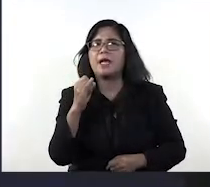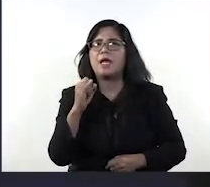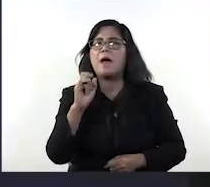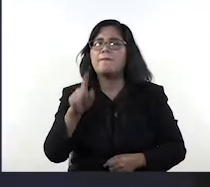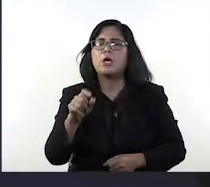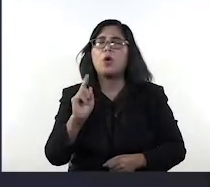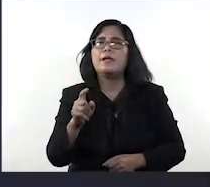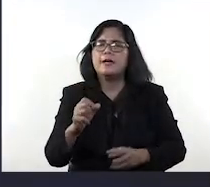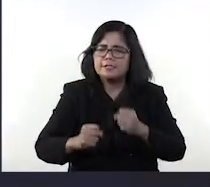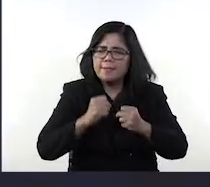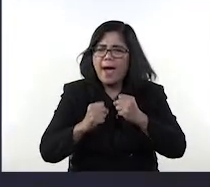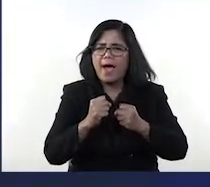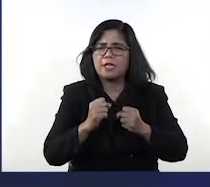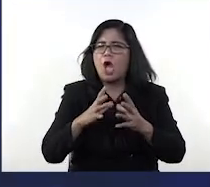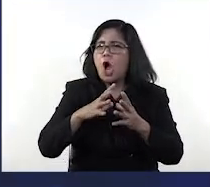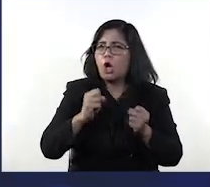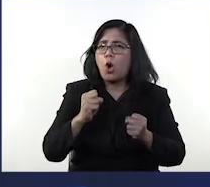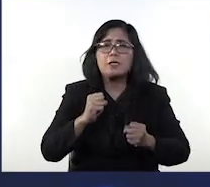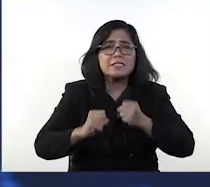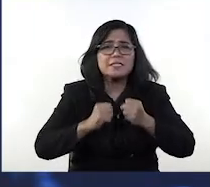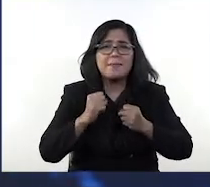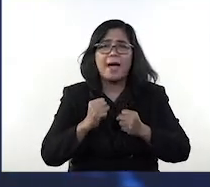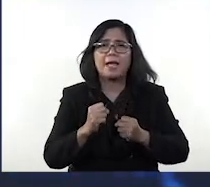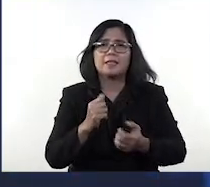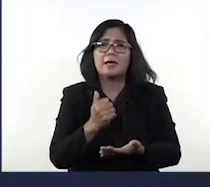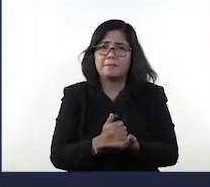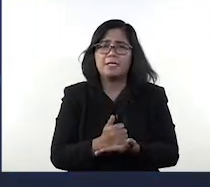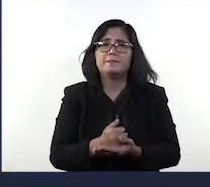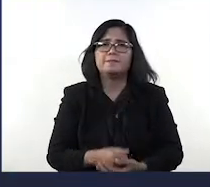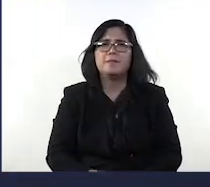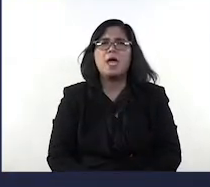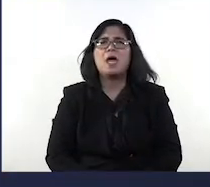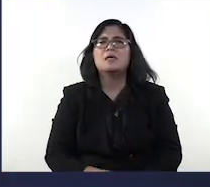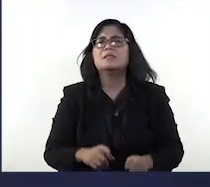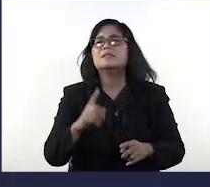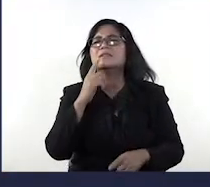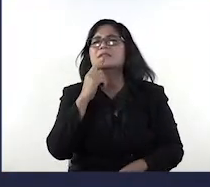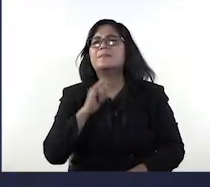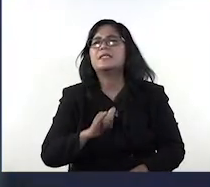of enthusiasm ini sama seperti wanita pendarahan itu